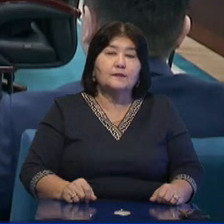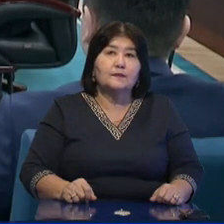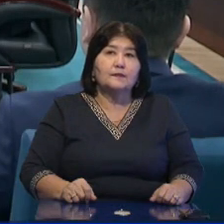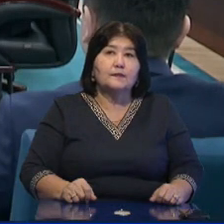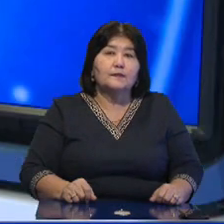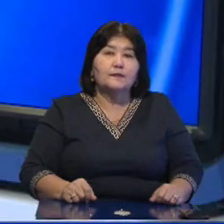телеканал